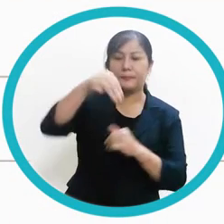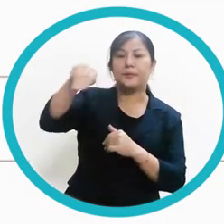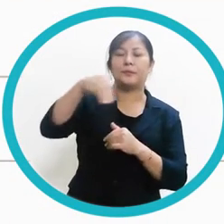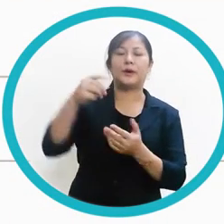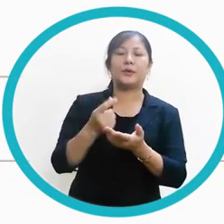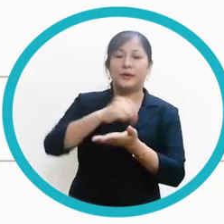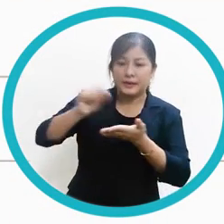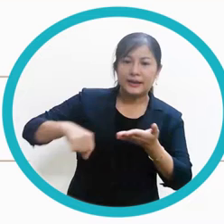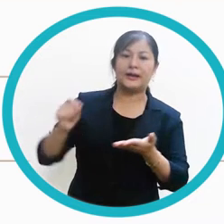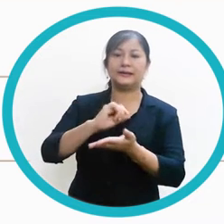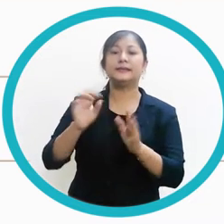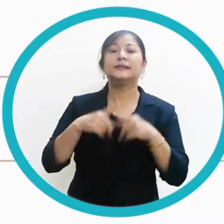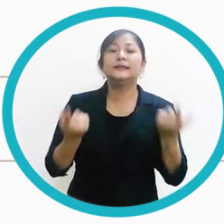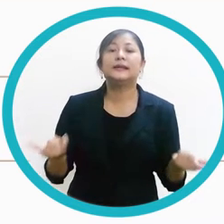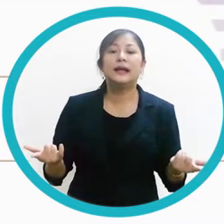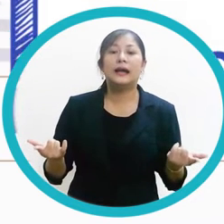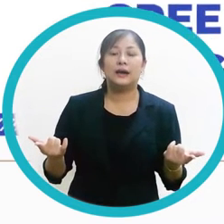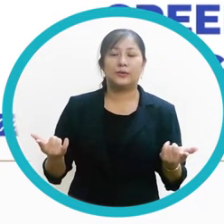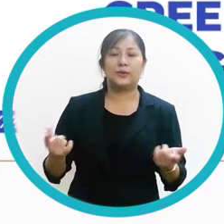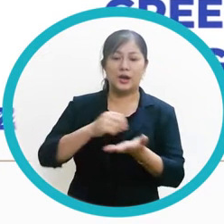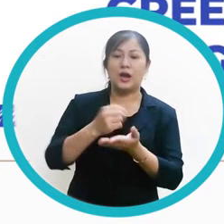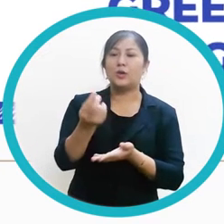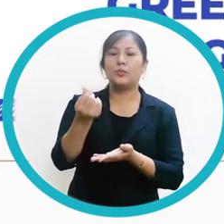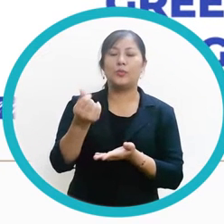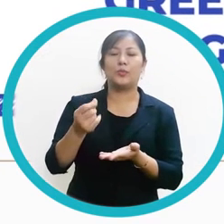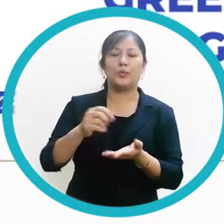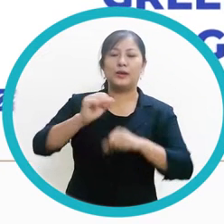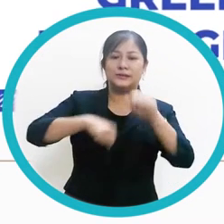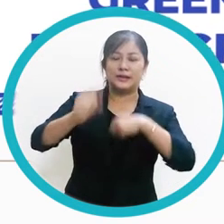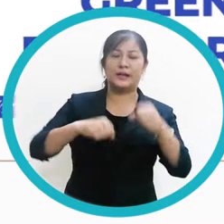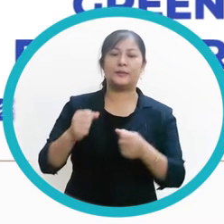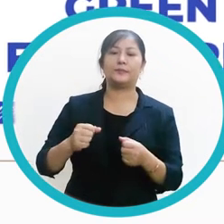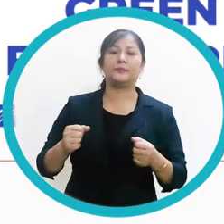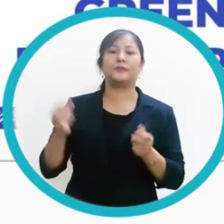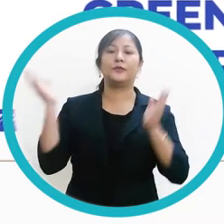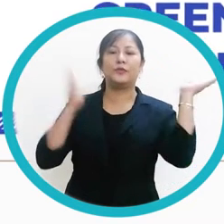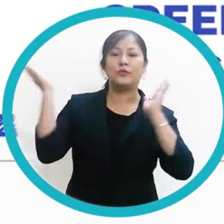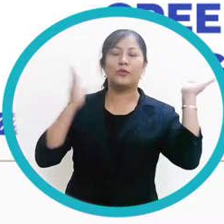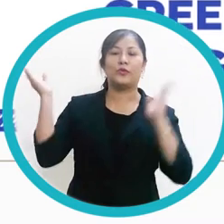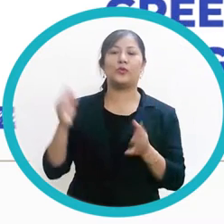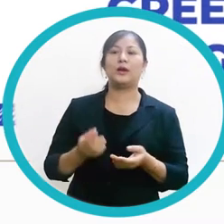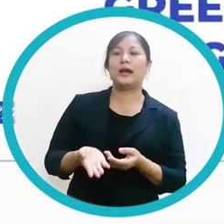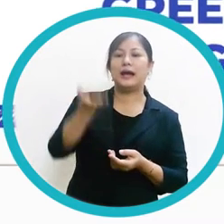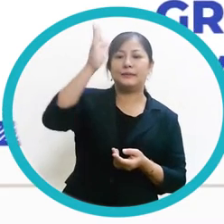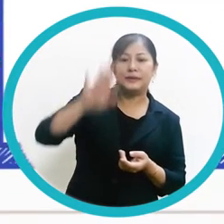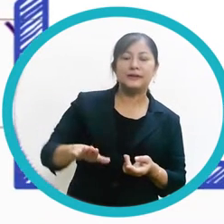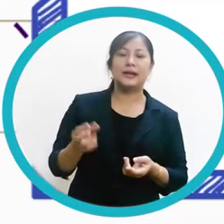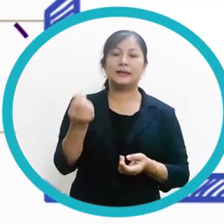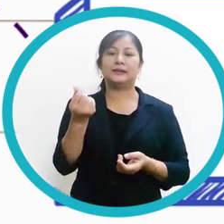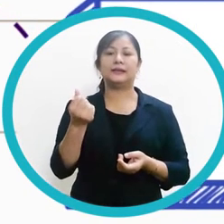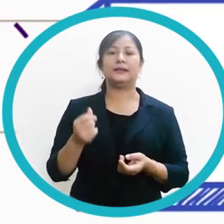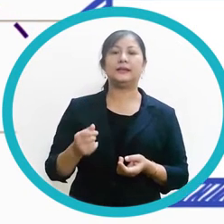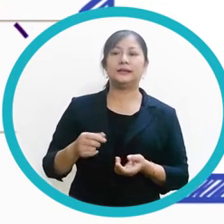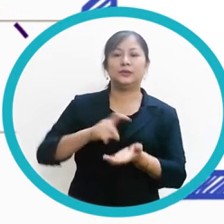quy trình biểu mẫu, tờ khai ra sao? Những quy định về việc mua xe đạp, trang thiết bị đi kèm để phục vụ cho công việc kinh doanh, mức